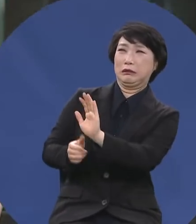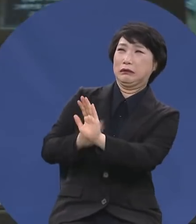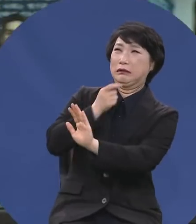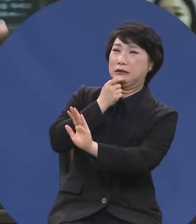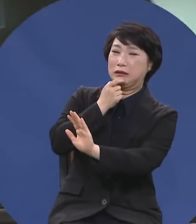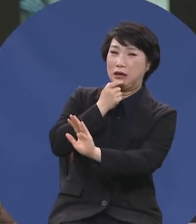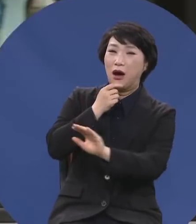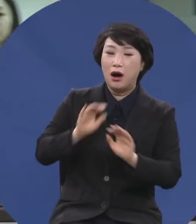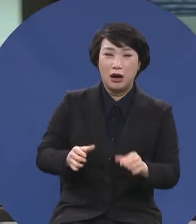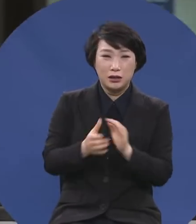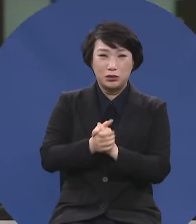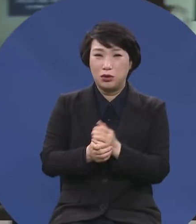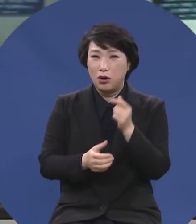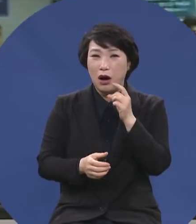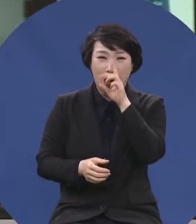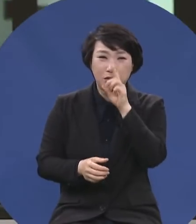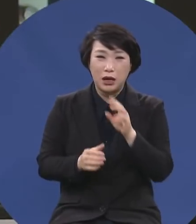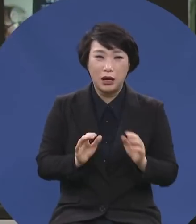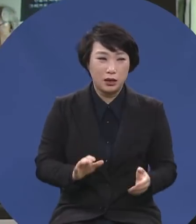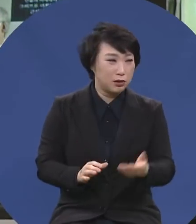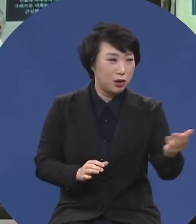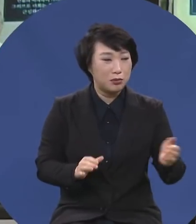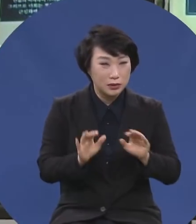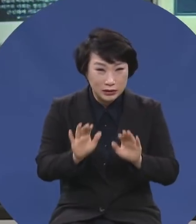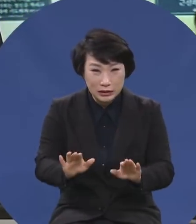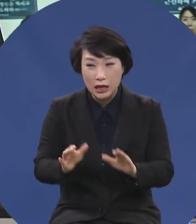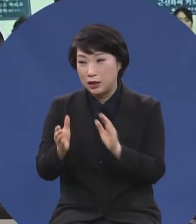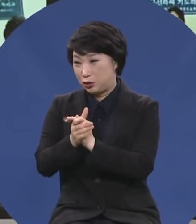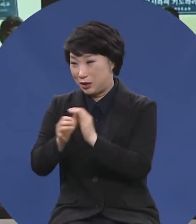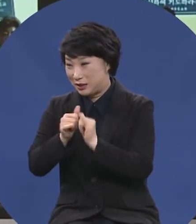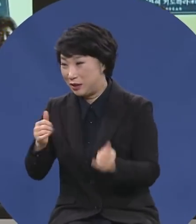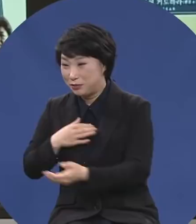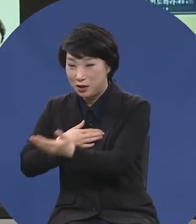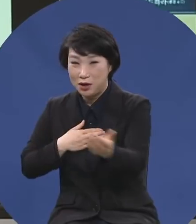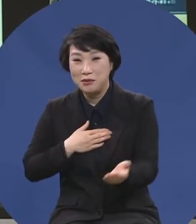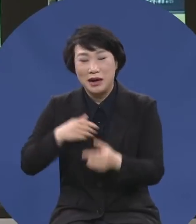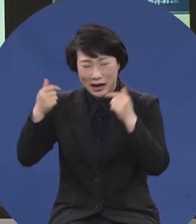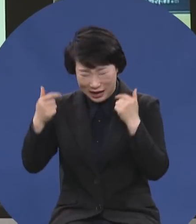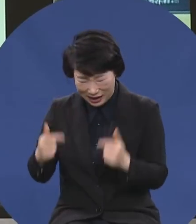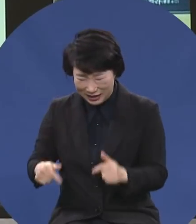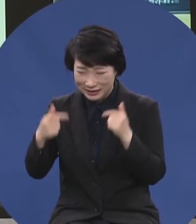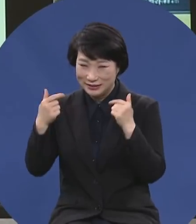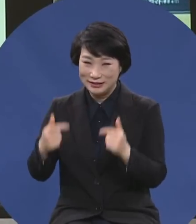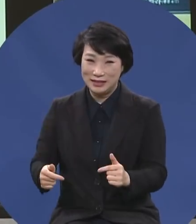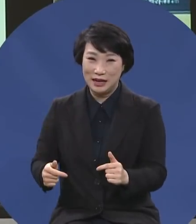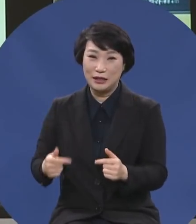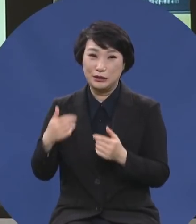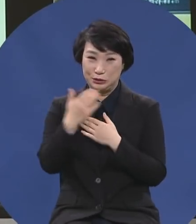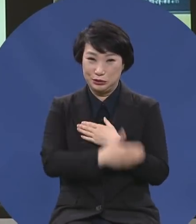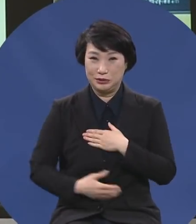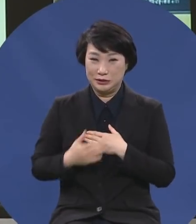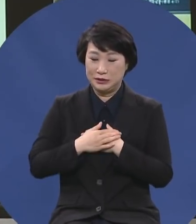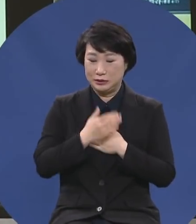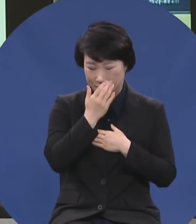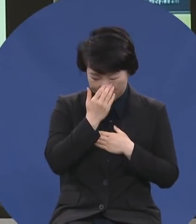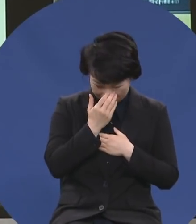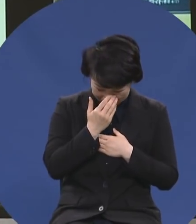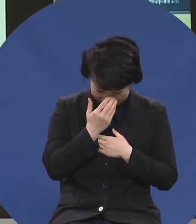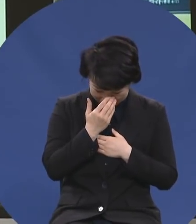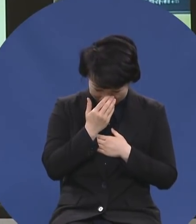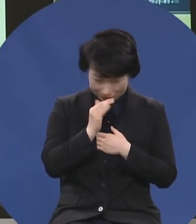육신이. 그래서 기도 못하는 거야. 그러나 기도하는 사람은 항상 육신이